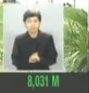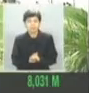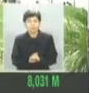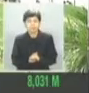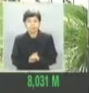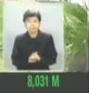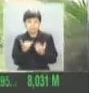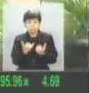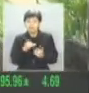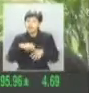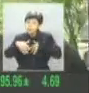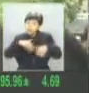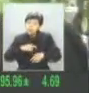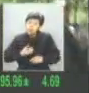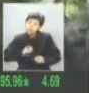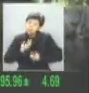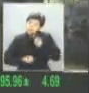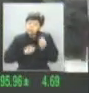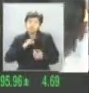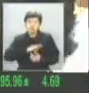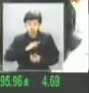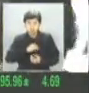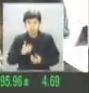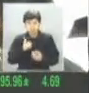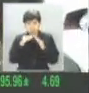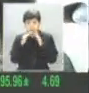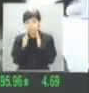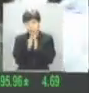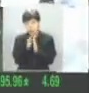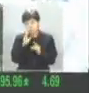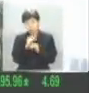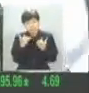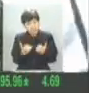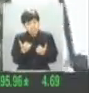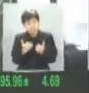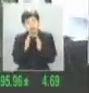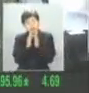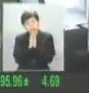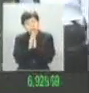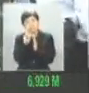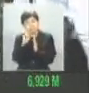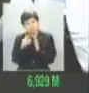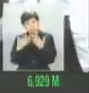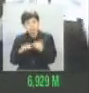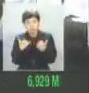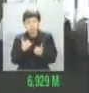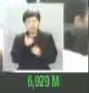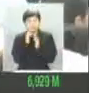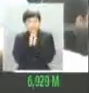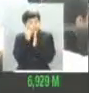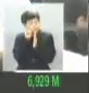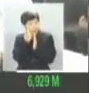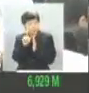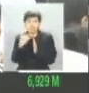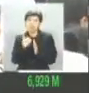และนี่คือความรู้สึกส่วนหนึ่งของชาวพุทธที่มีต่อหลวงตามหาบัวยานสัมปันโนนะครับที่แม้วันนี้ท่านจะละสังขารไปแล้วแต่พวกเขาก็ยังรำลึกถึง